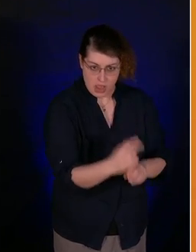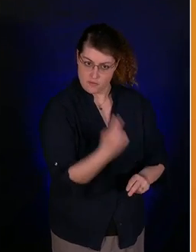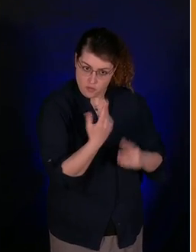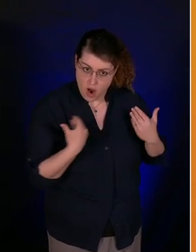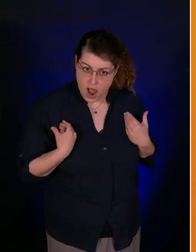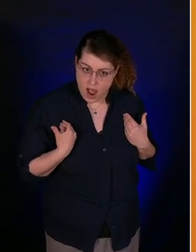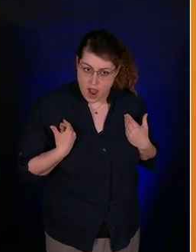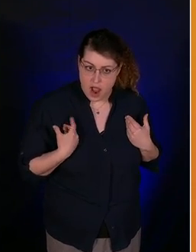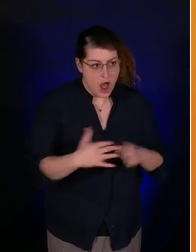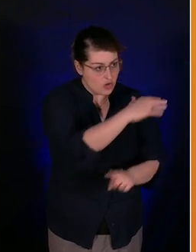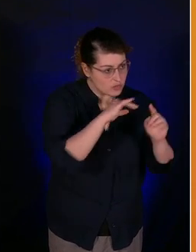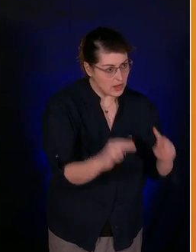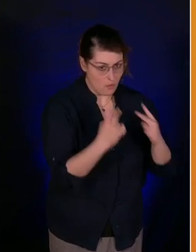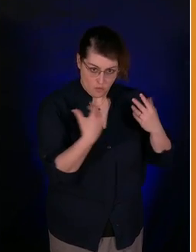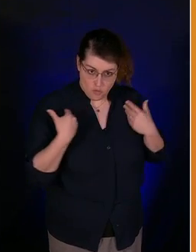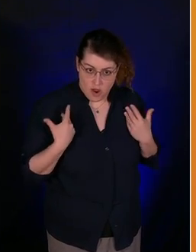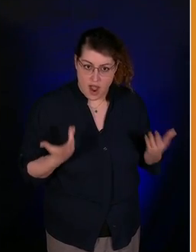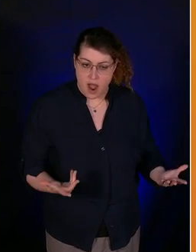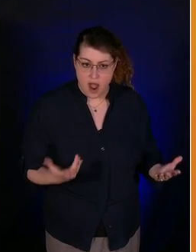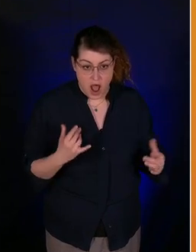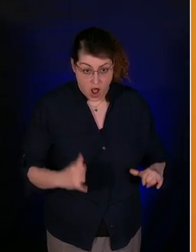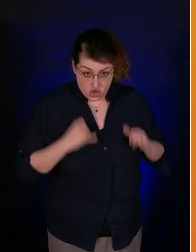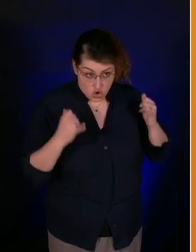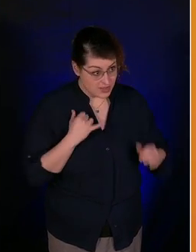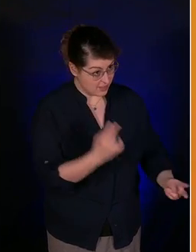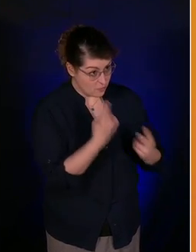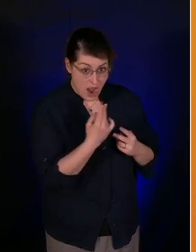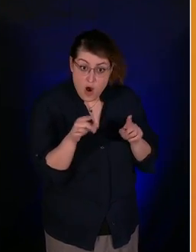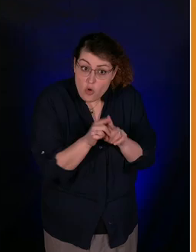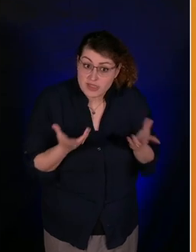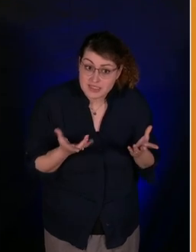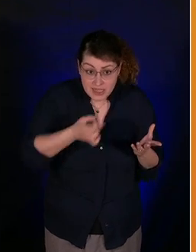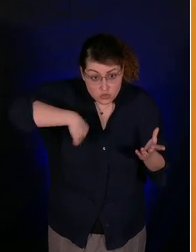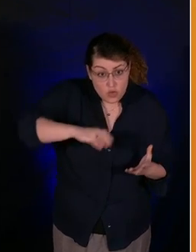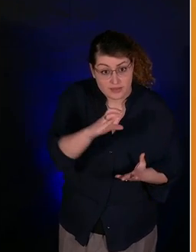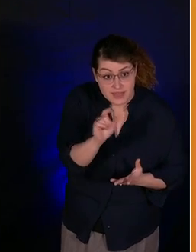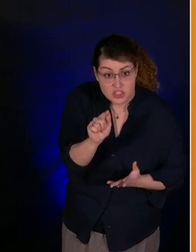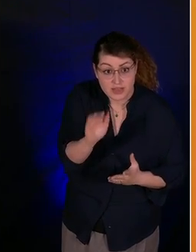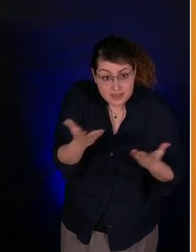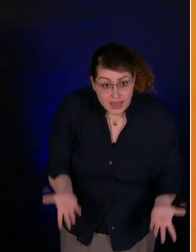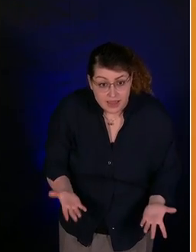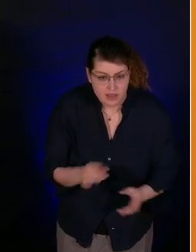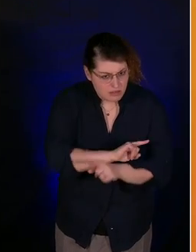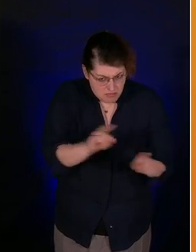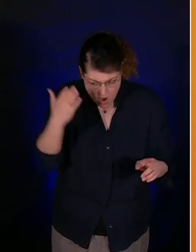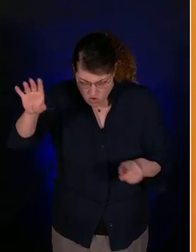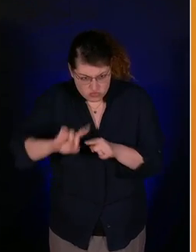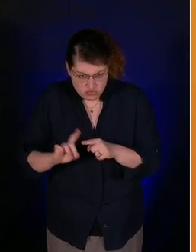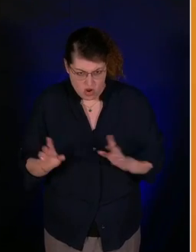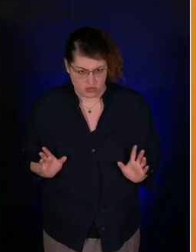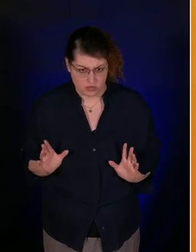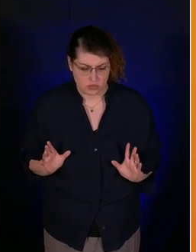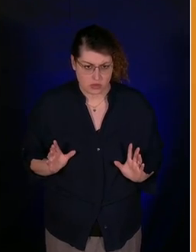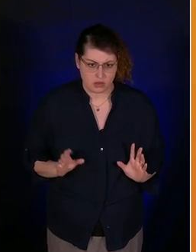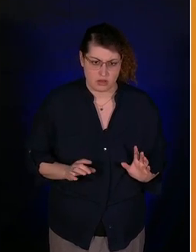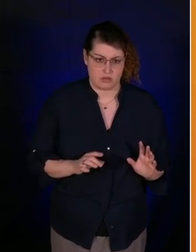La société nous regarde. Et la jeunesse nous regarde. Et on est la CGT, pas la remorque de qui que ce soit. Première